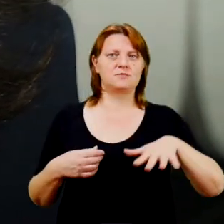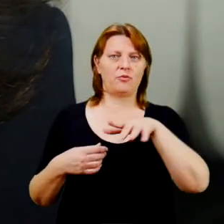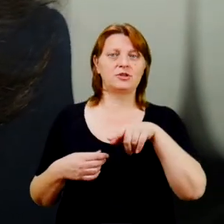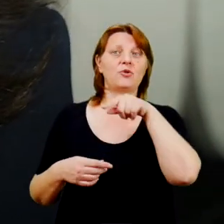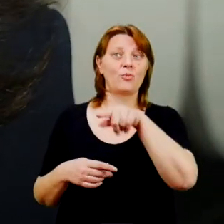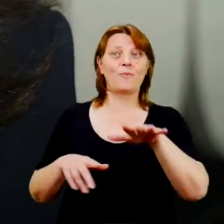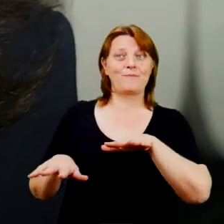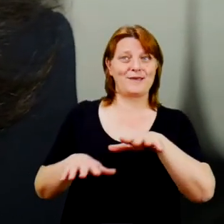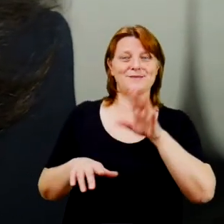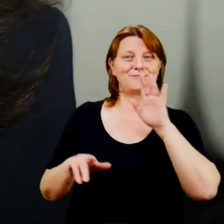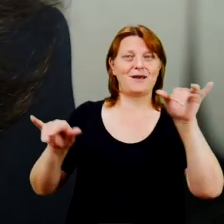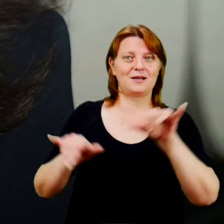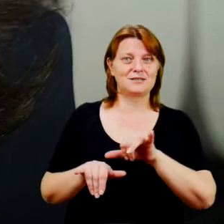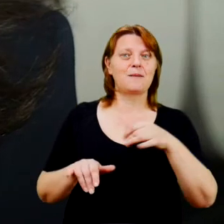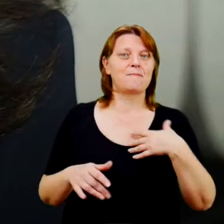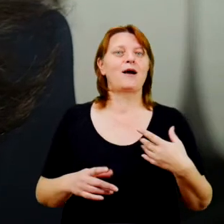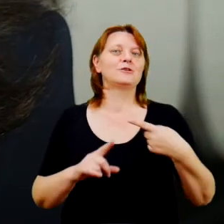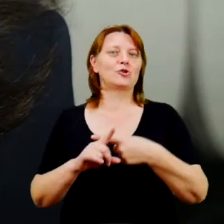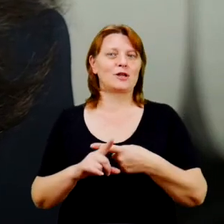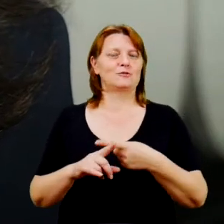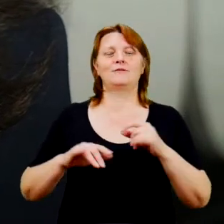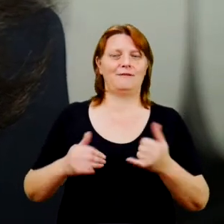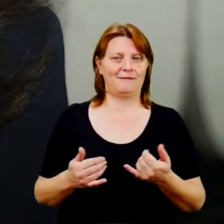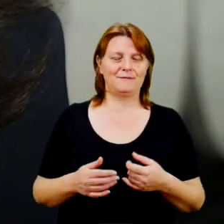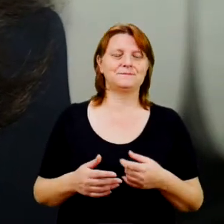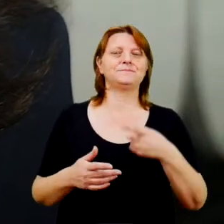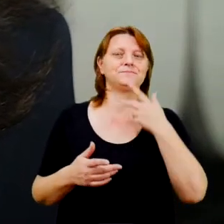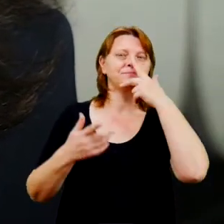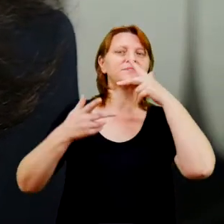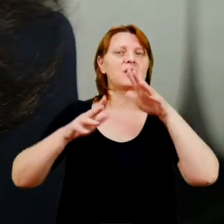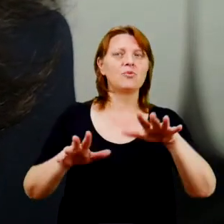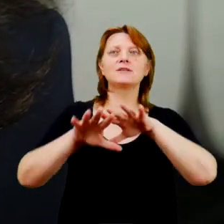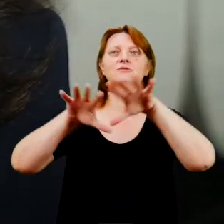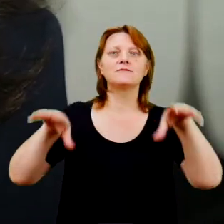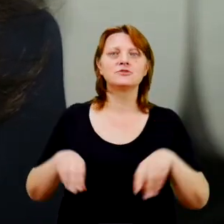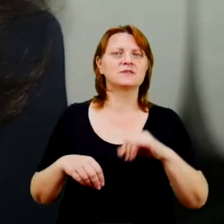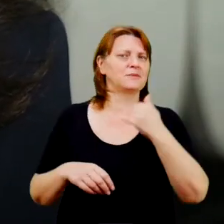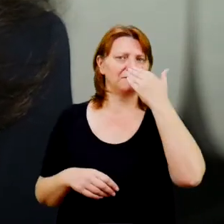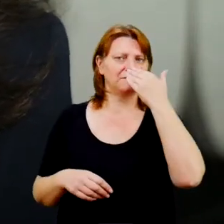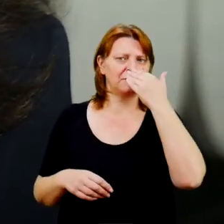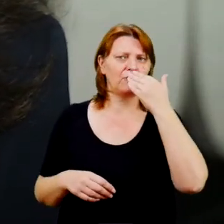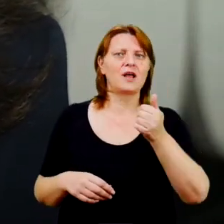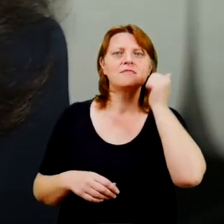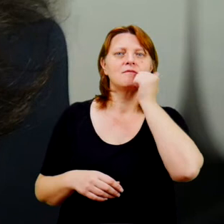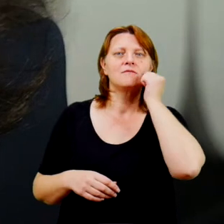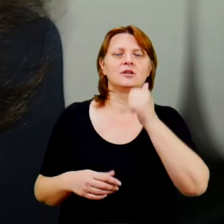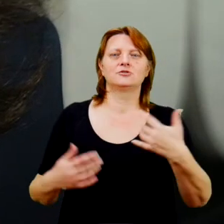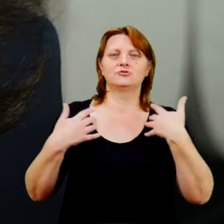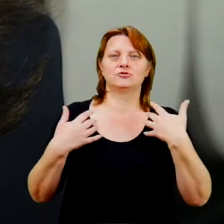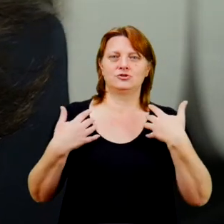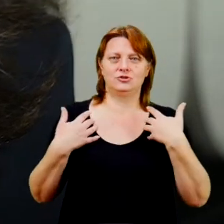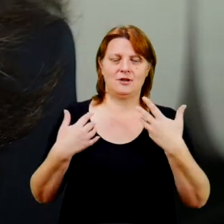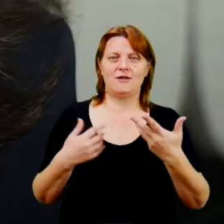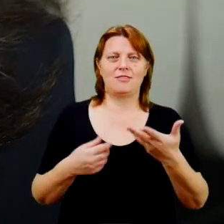to ma dodatkowo ten walor, że pokazuje nam wszystkim, jak wygląda na co dzień życie osób z